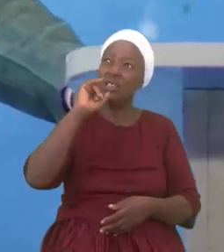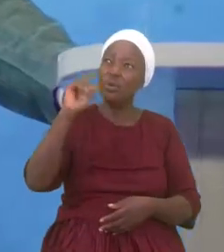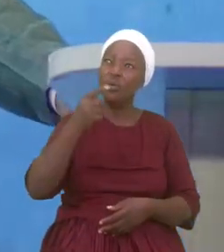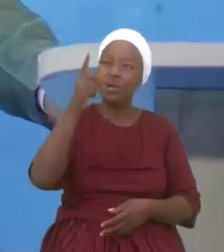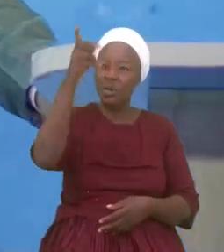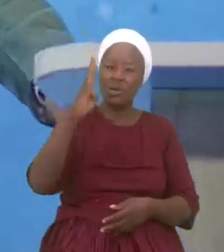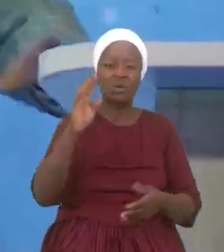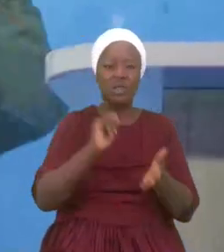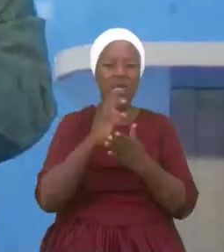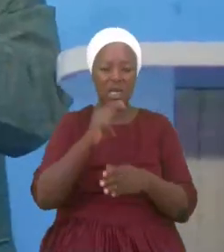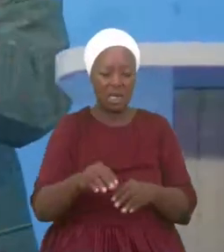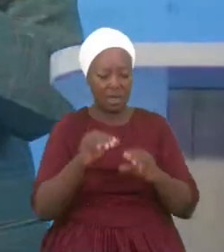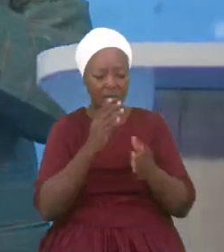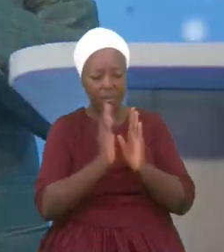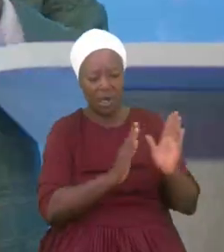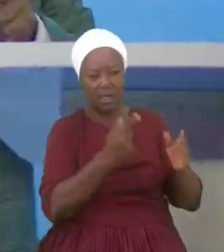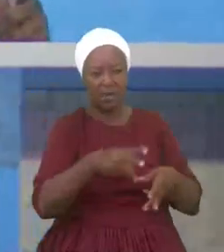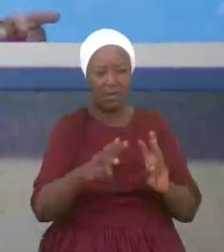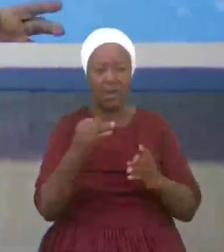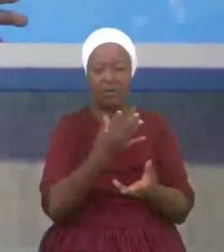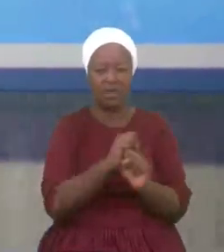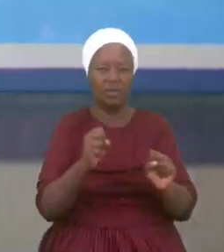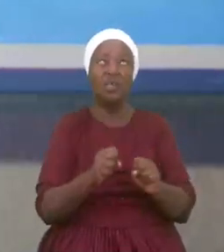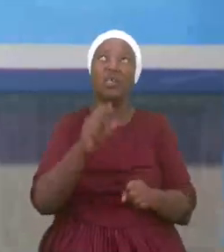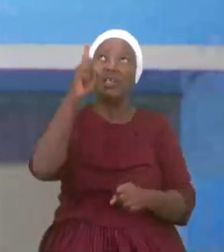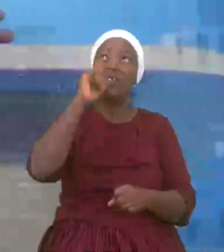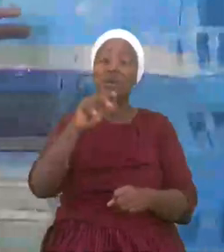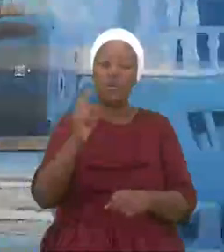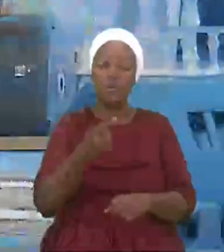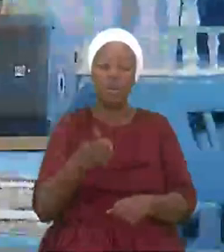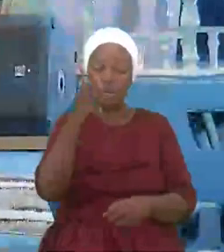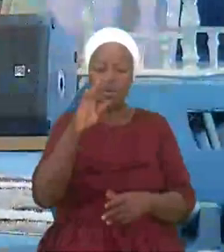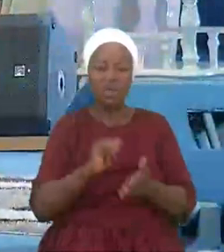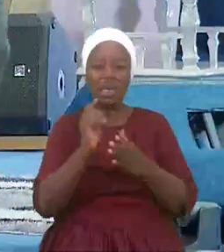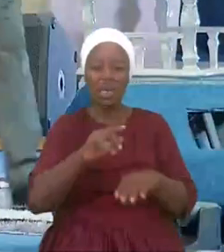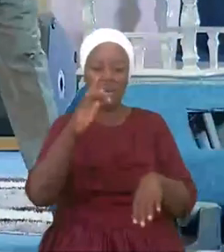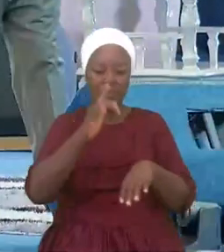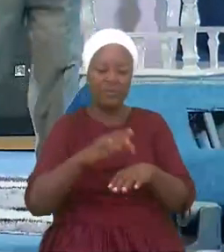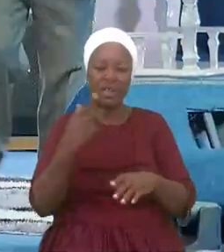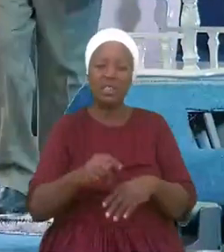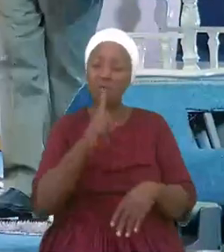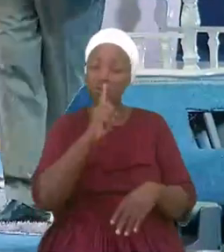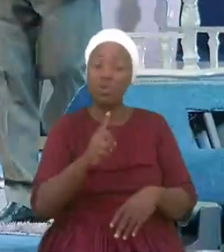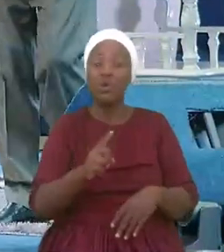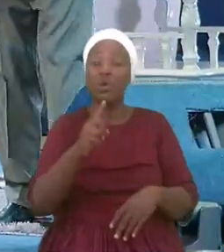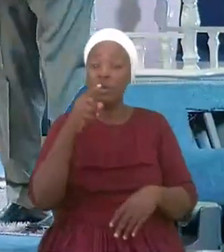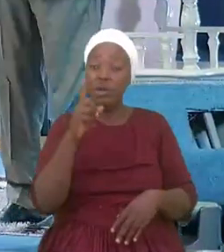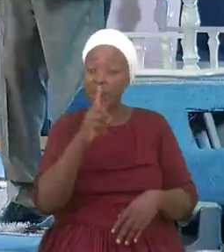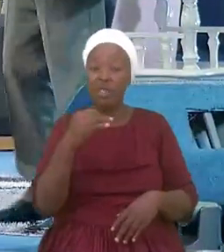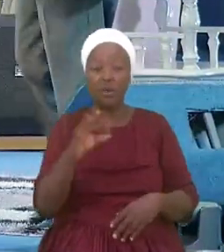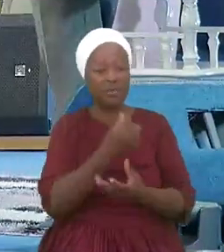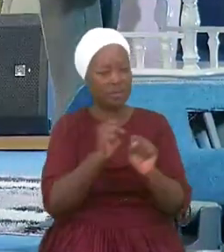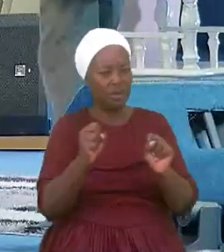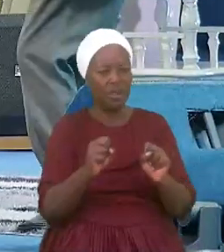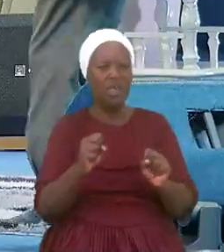est le seul Dieu qui puisse planifier la voix du salut